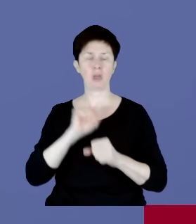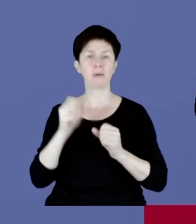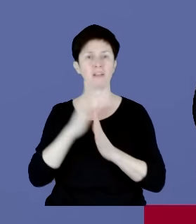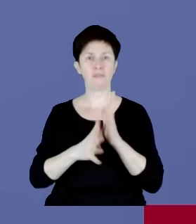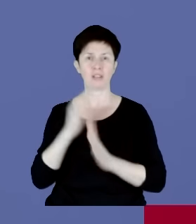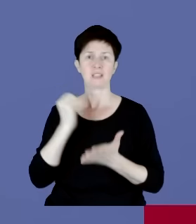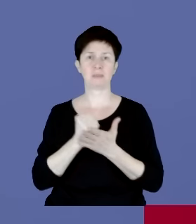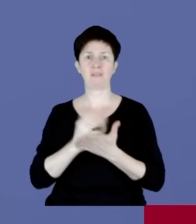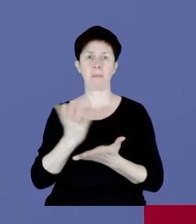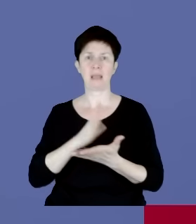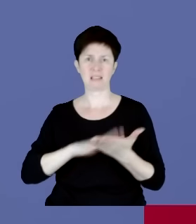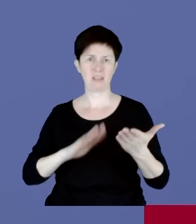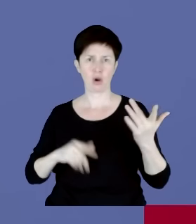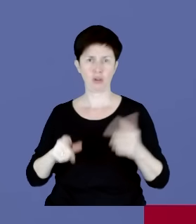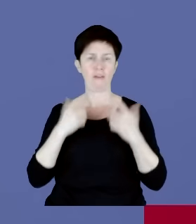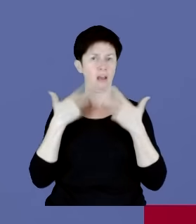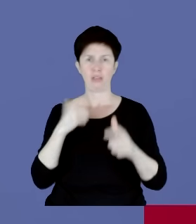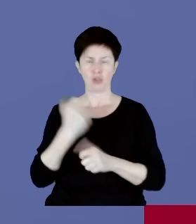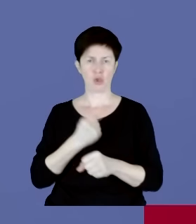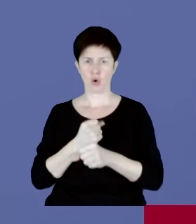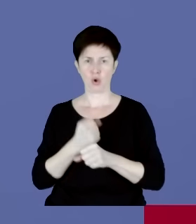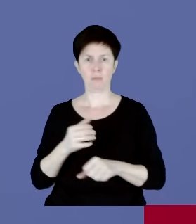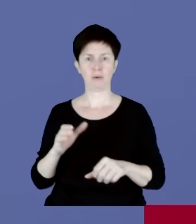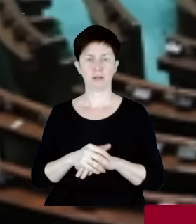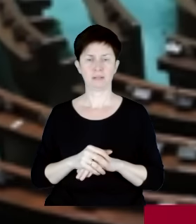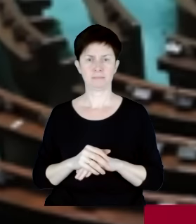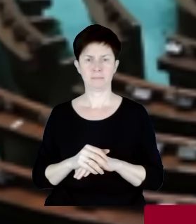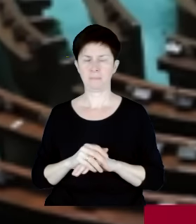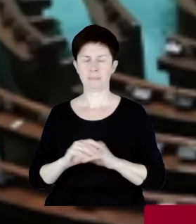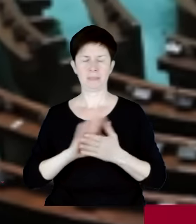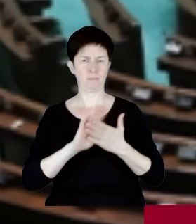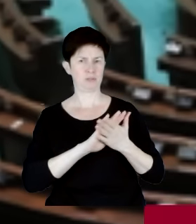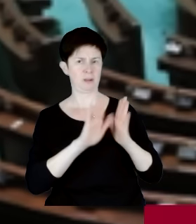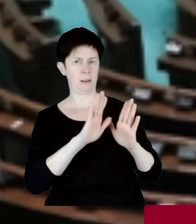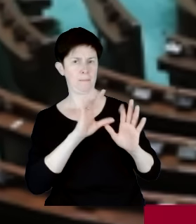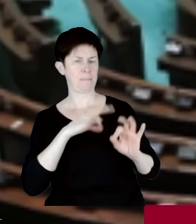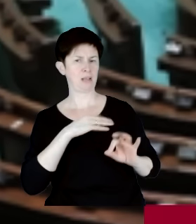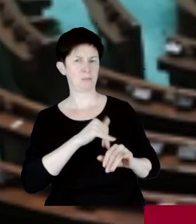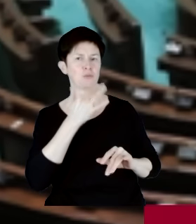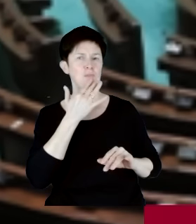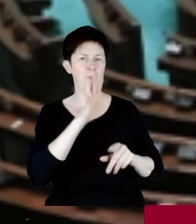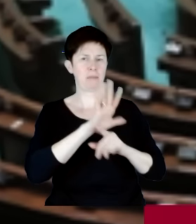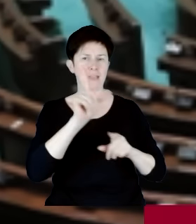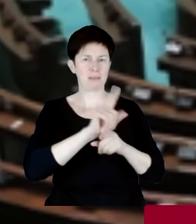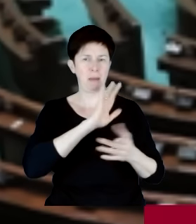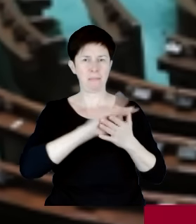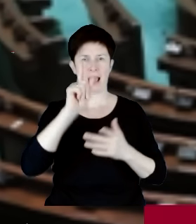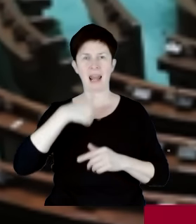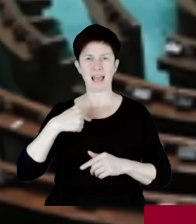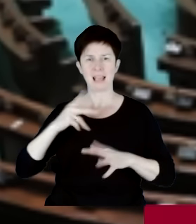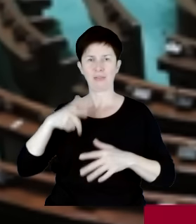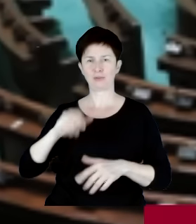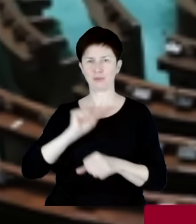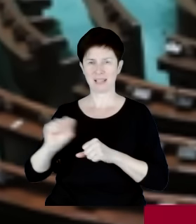temat umyka. Poruszył pan redaktor też bardzo ważny wątek. Chwileczkę pani poseł, bo pani może mówić, jak rozumiem, przez 15 minut, ale ja też tu jestem,